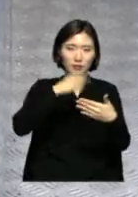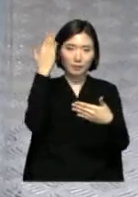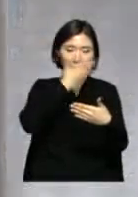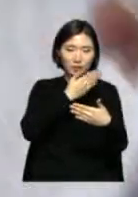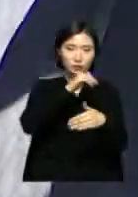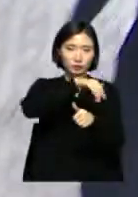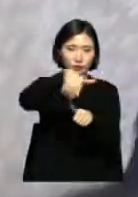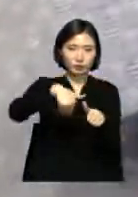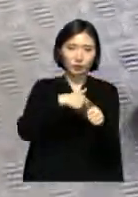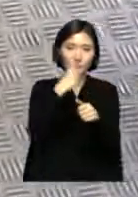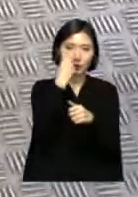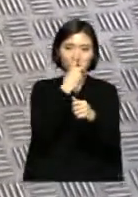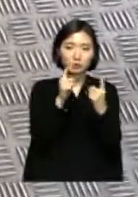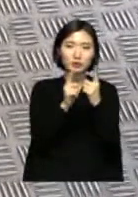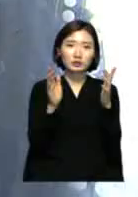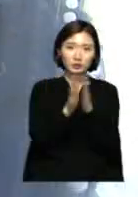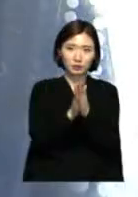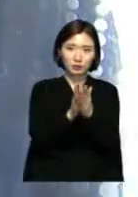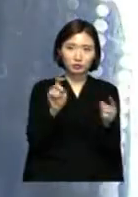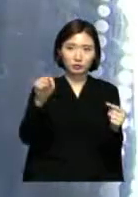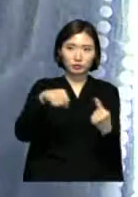주변 관리도 직접 하고 있는 겁니다.